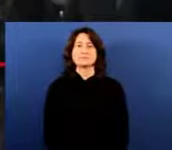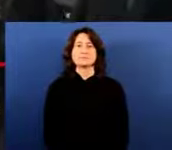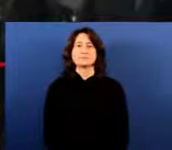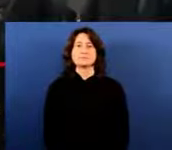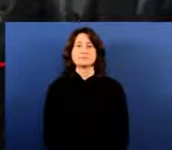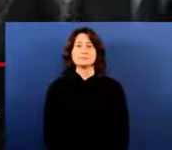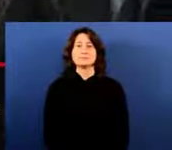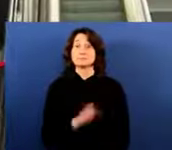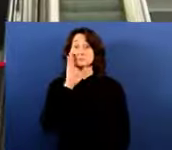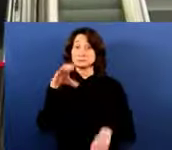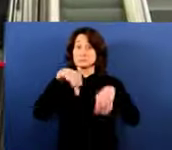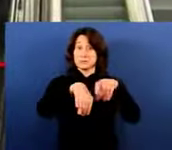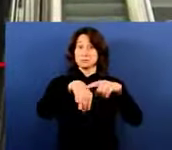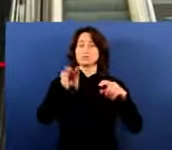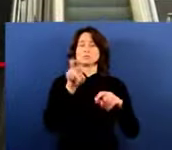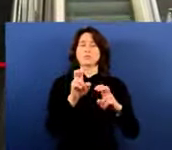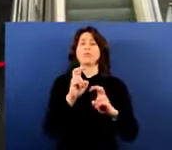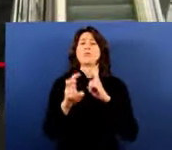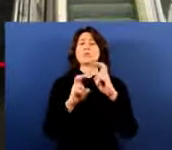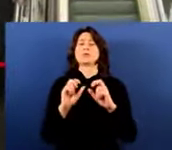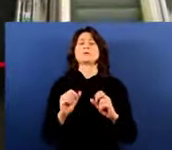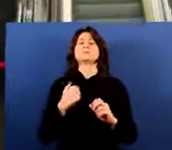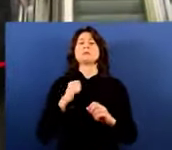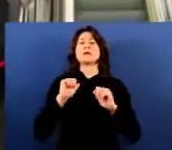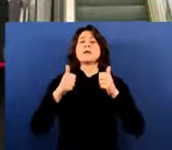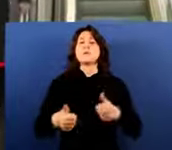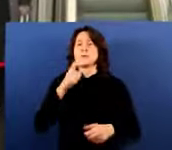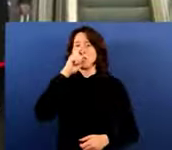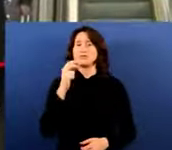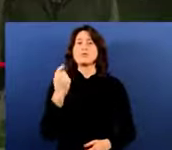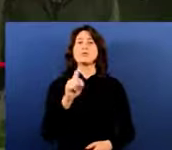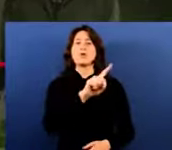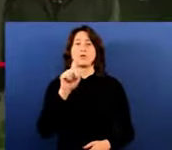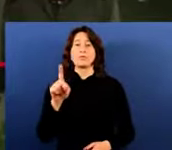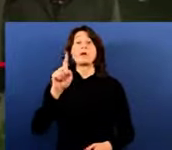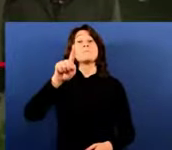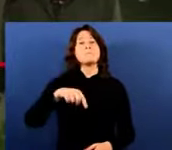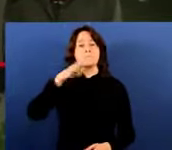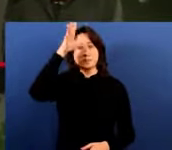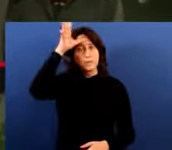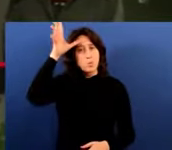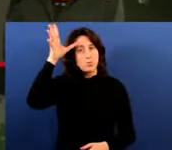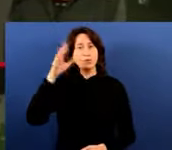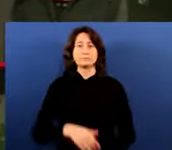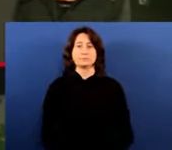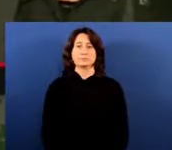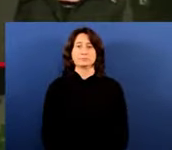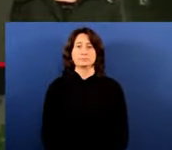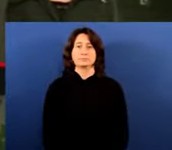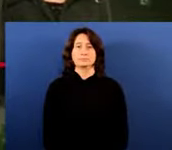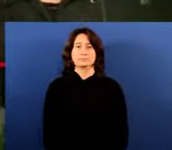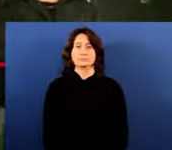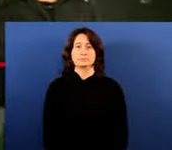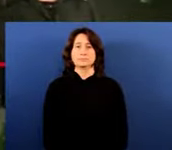bete behar izan dira. 4 biltzar nagusi eta El Sol publizitateko komunikazioaren jaialdi Iberoamerikarra hartu ahal